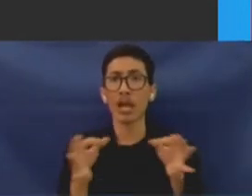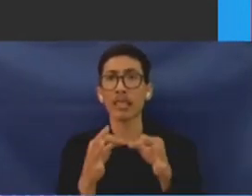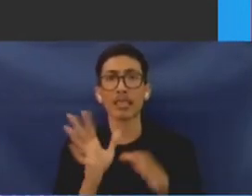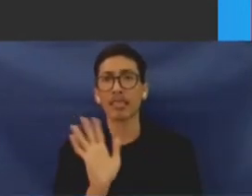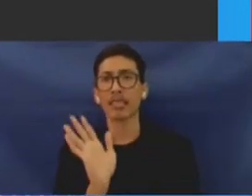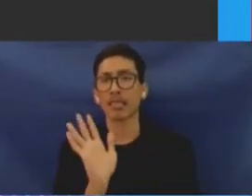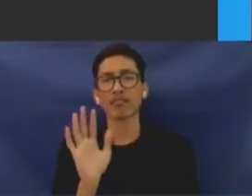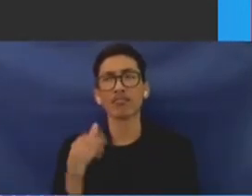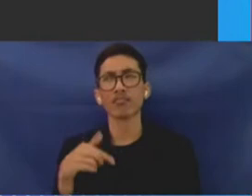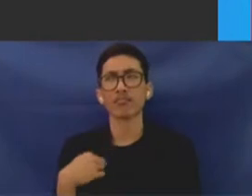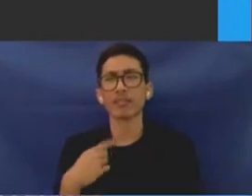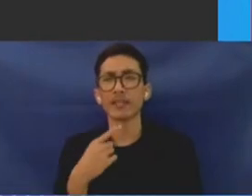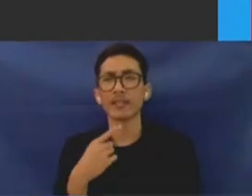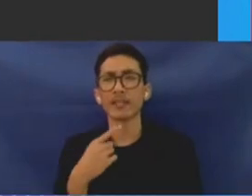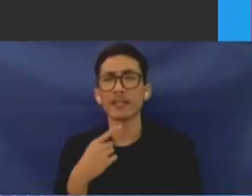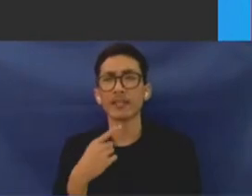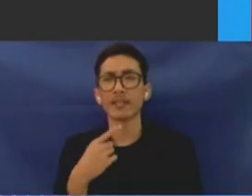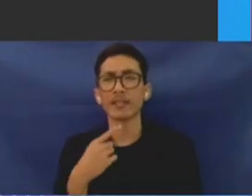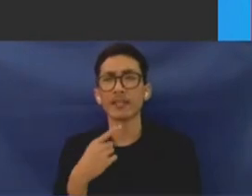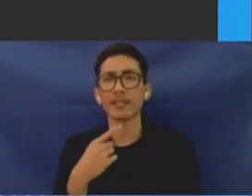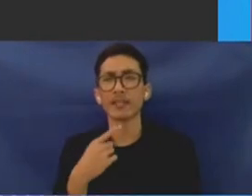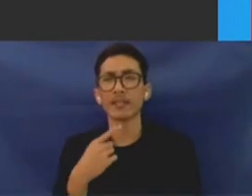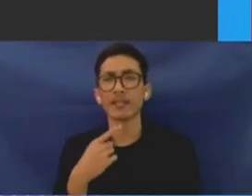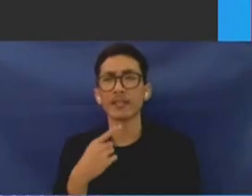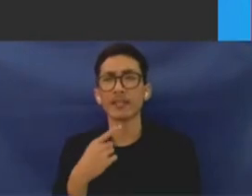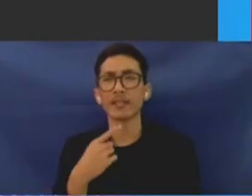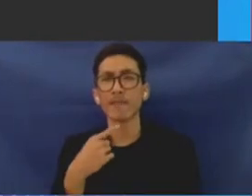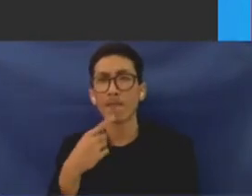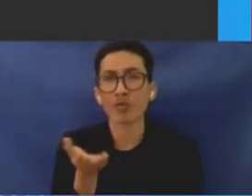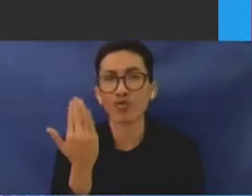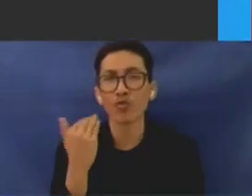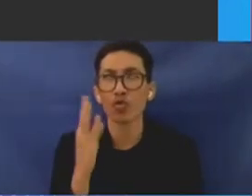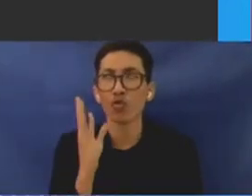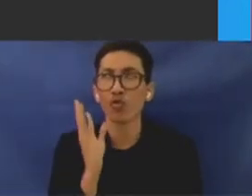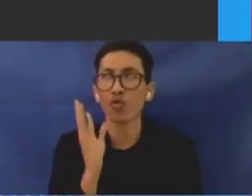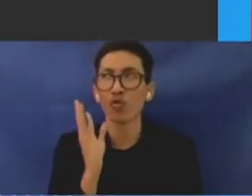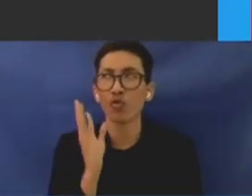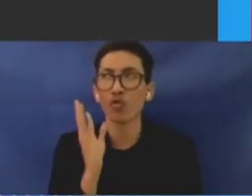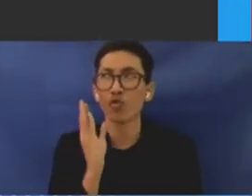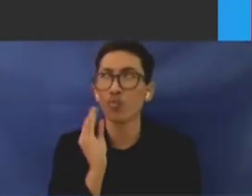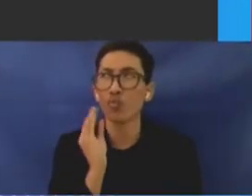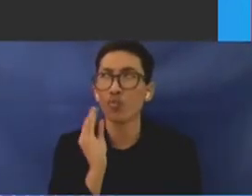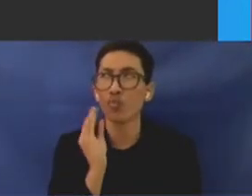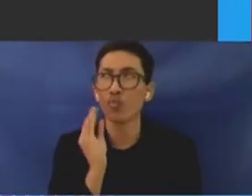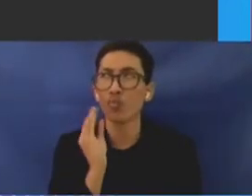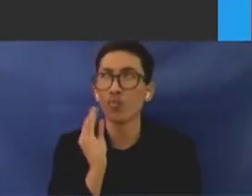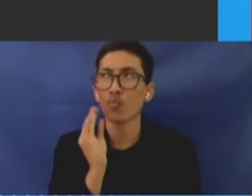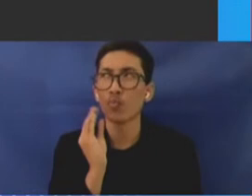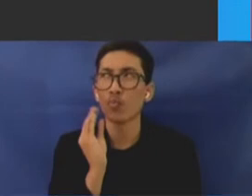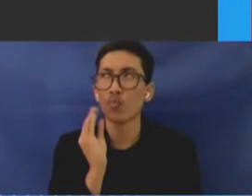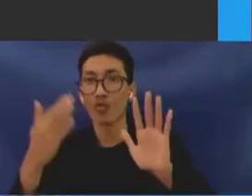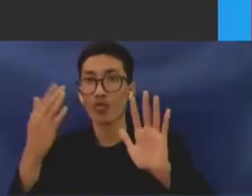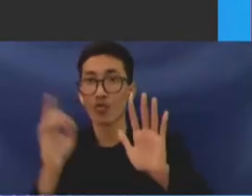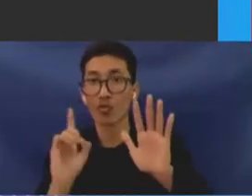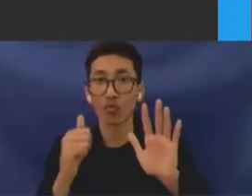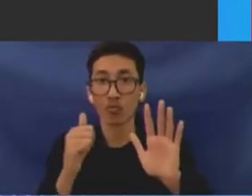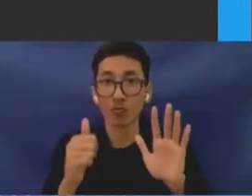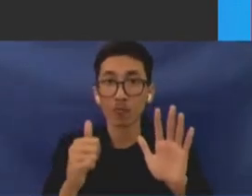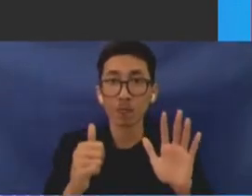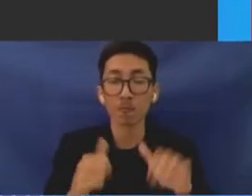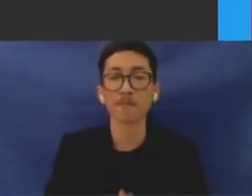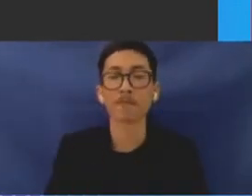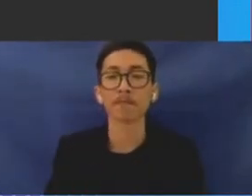cerita sedikit flashback dulu waktu umur sekitar 5-6 tahunan dulu. Saya ikut